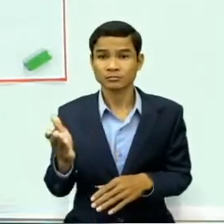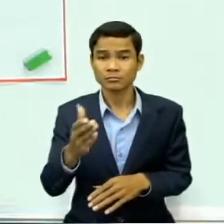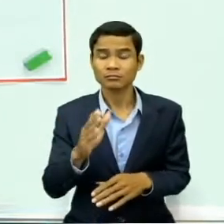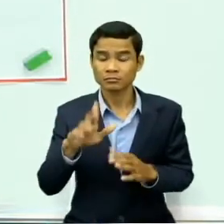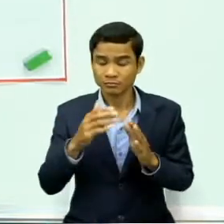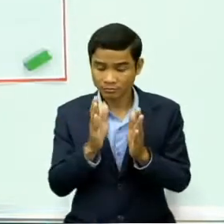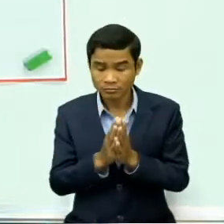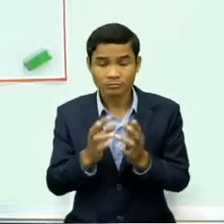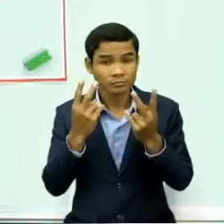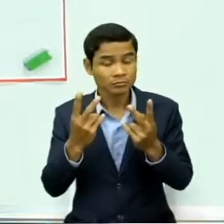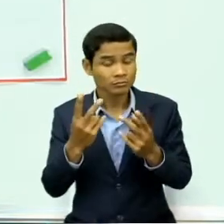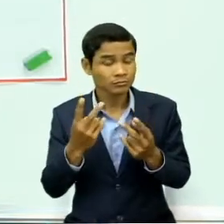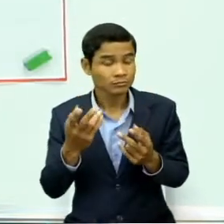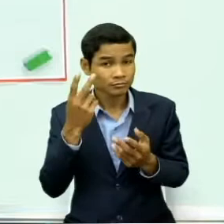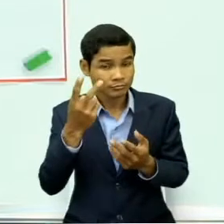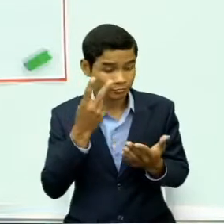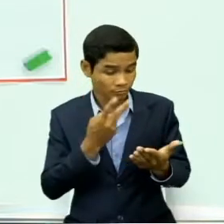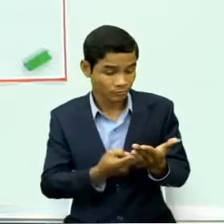con. Tiếng tuật bằng tịch mớ.